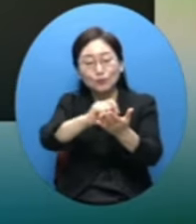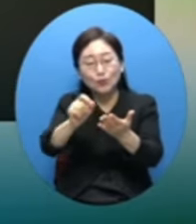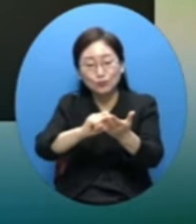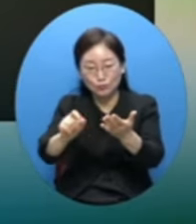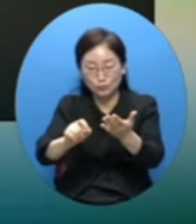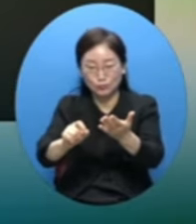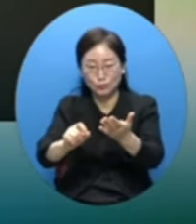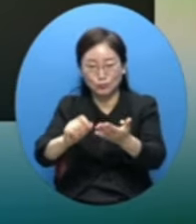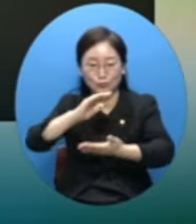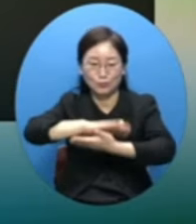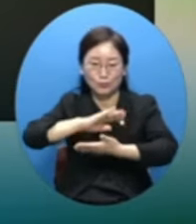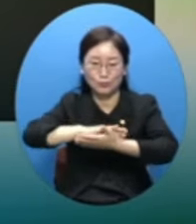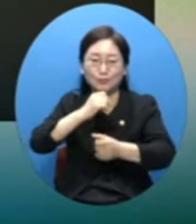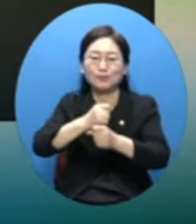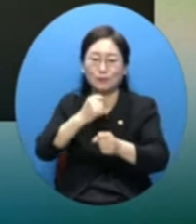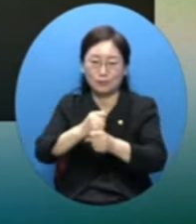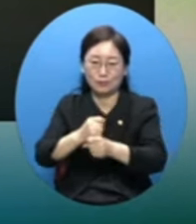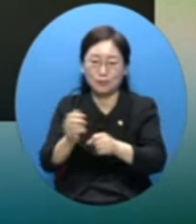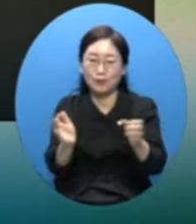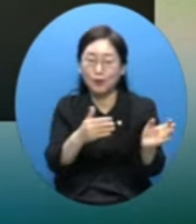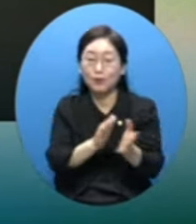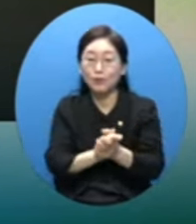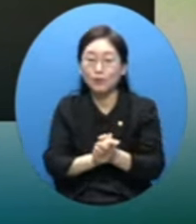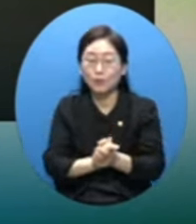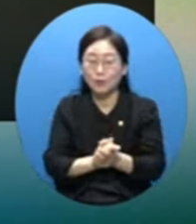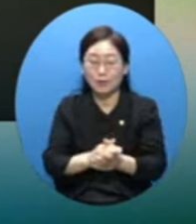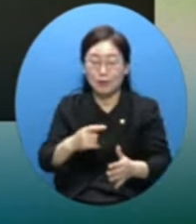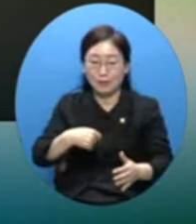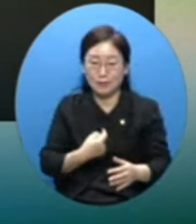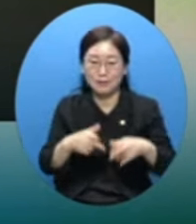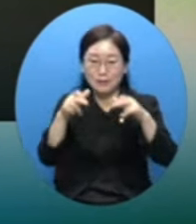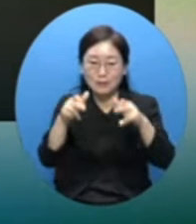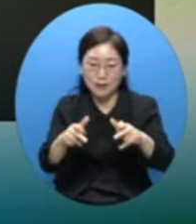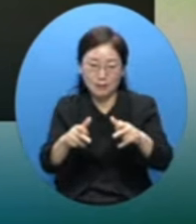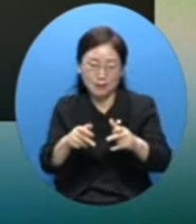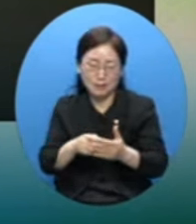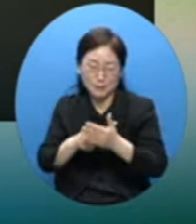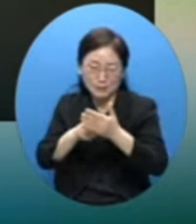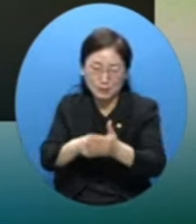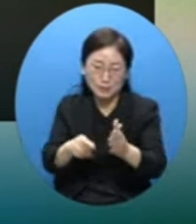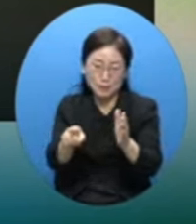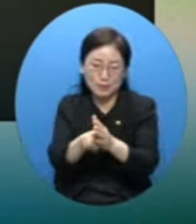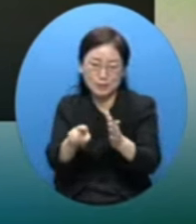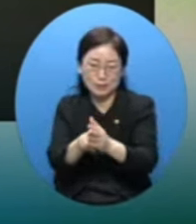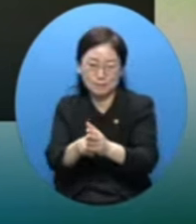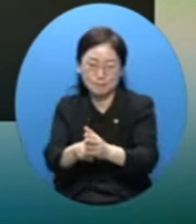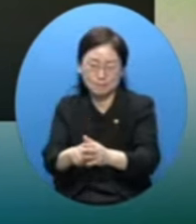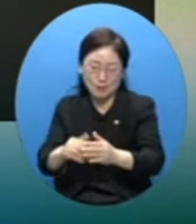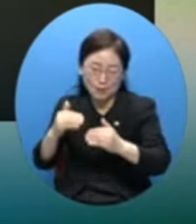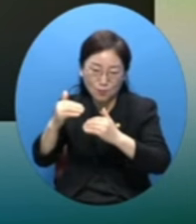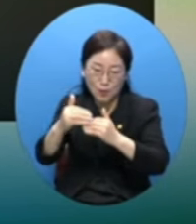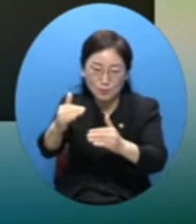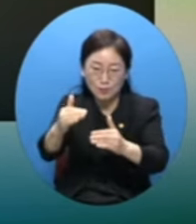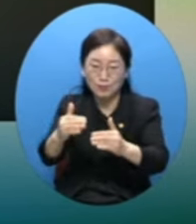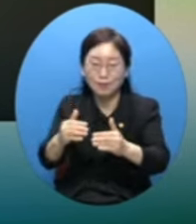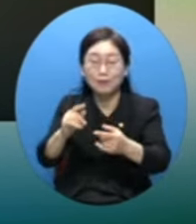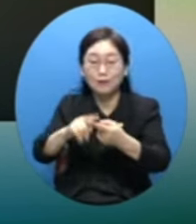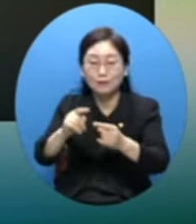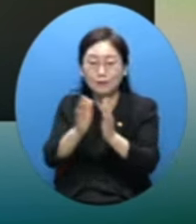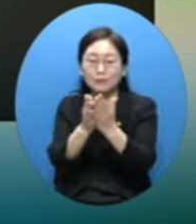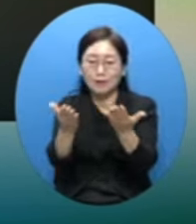써서 출간하게 되었고 자신이 그 장애를 극복하는 그 믿음의 과정을 그가 고백한